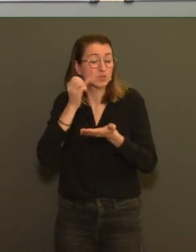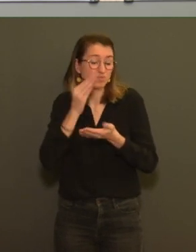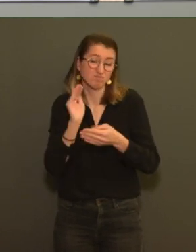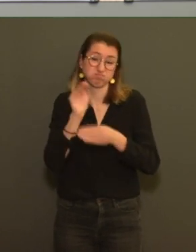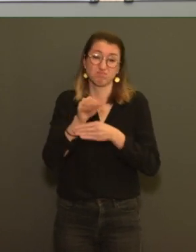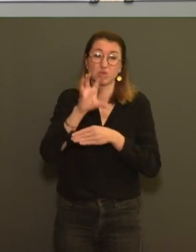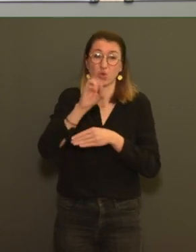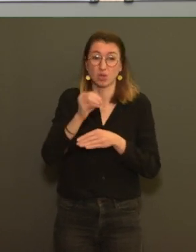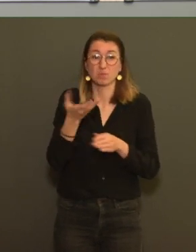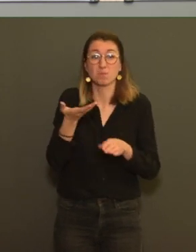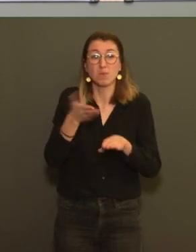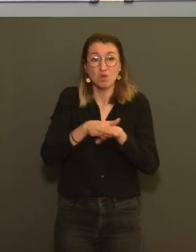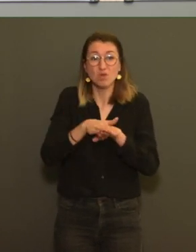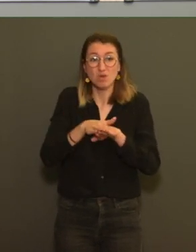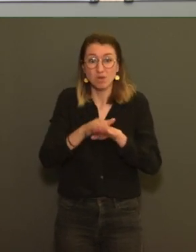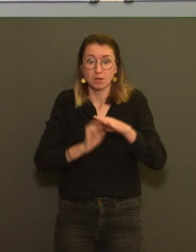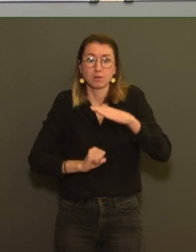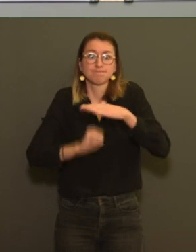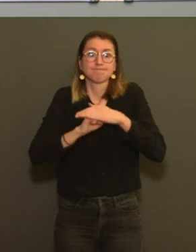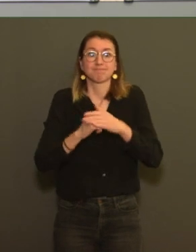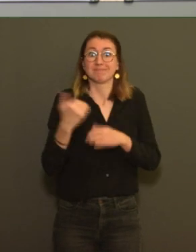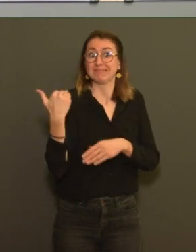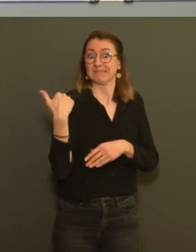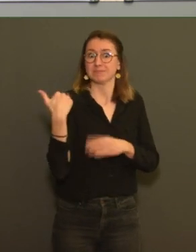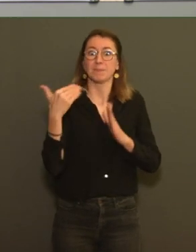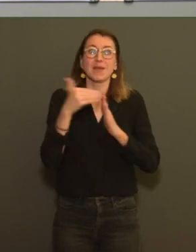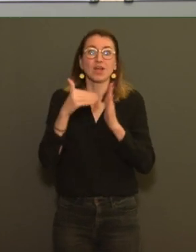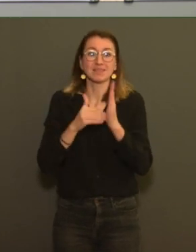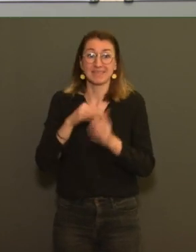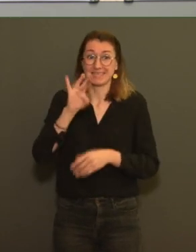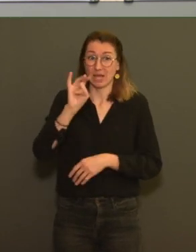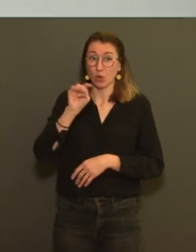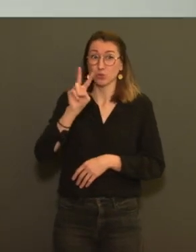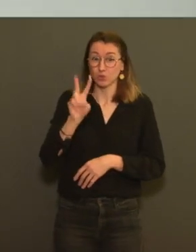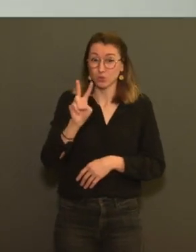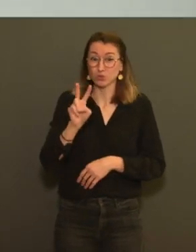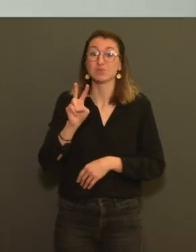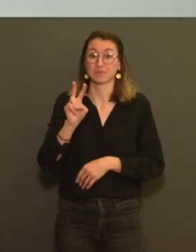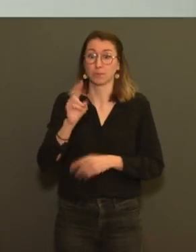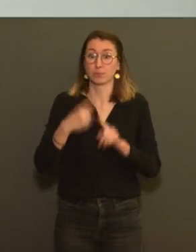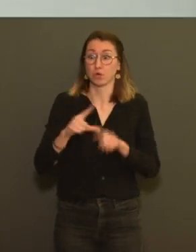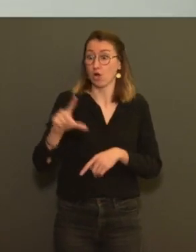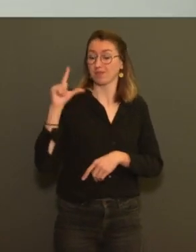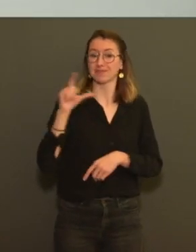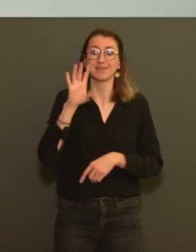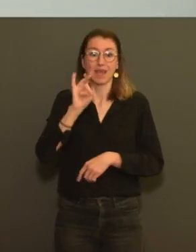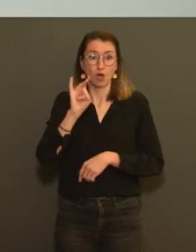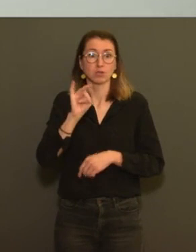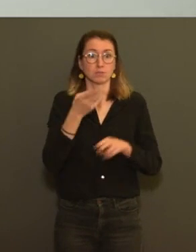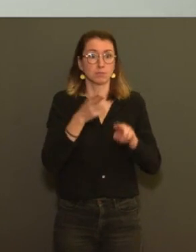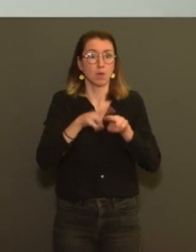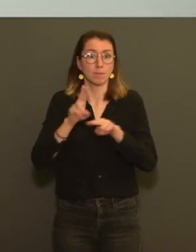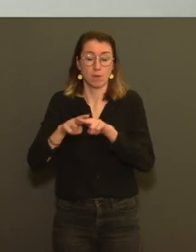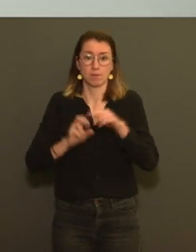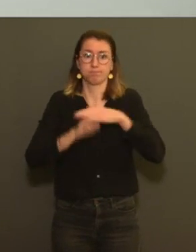42 mercredi passé et à 40 ce lundi. En moyenne, il y a actuellement 32 décès